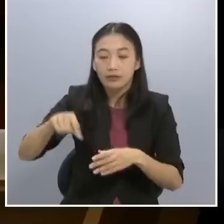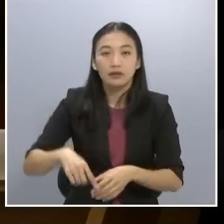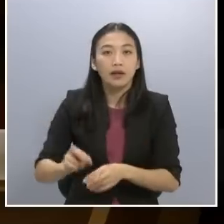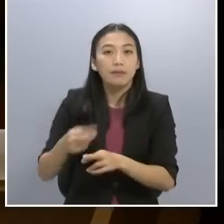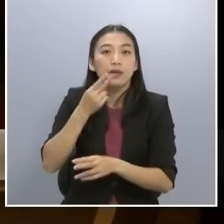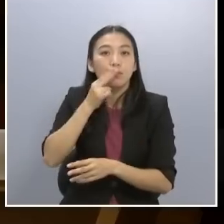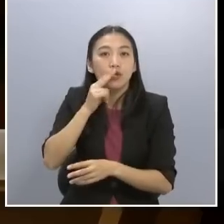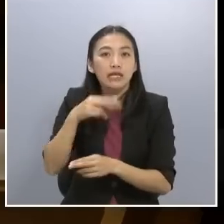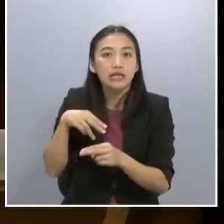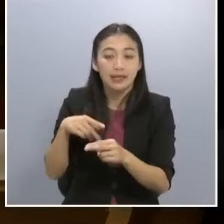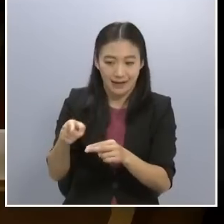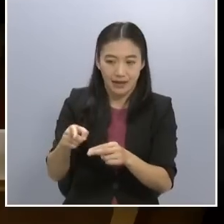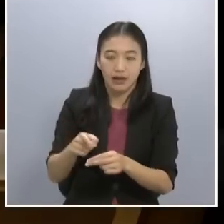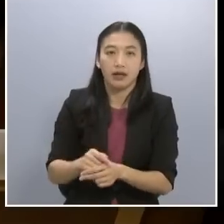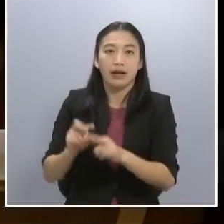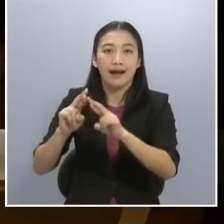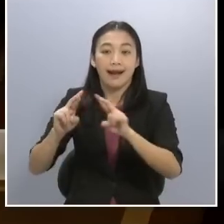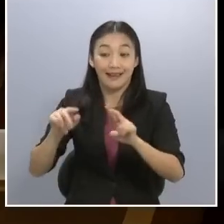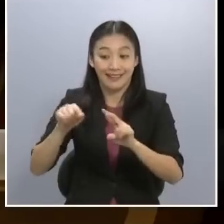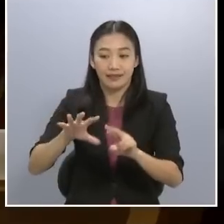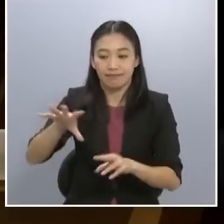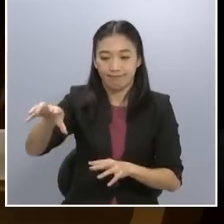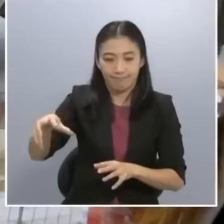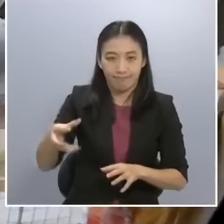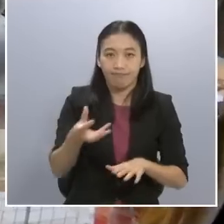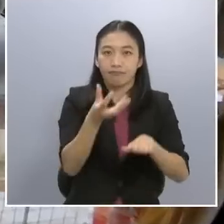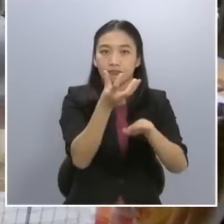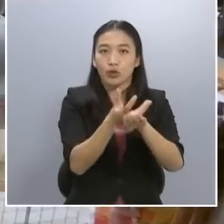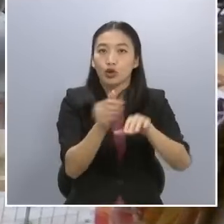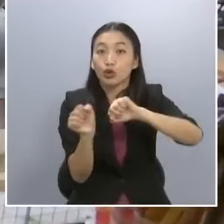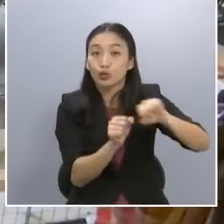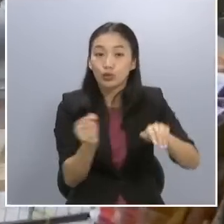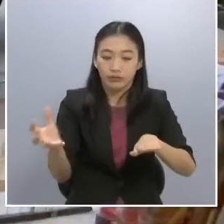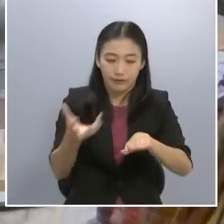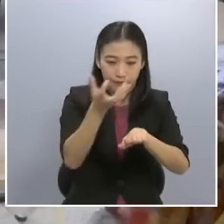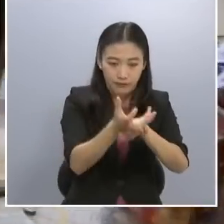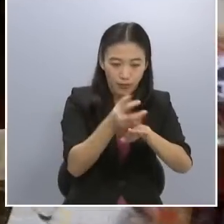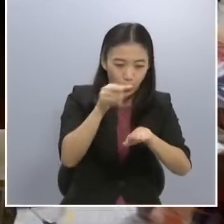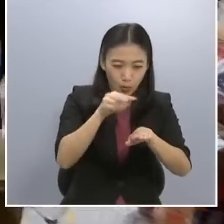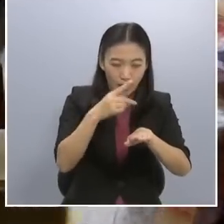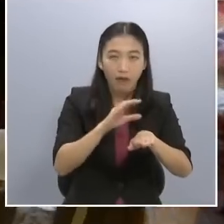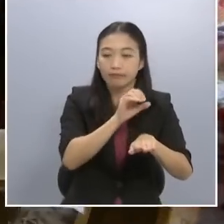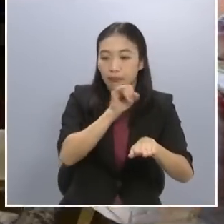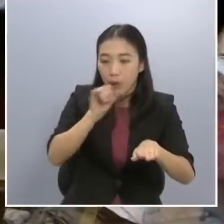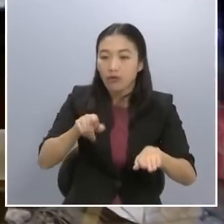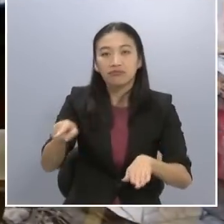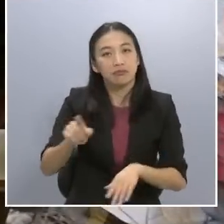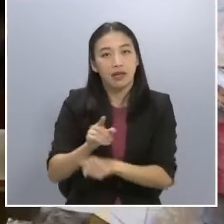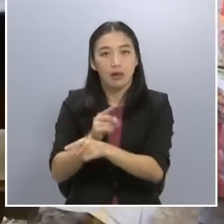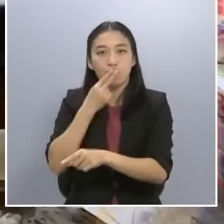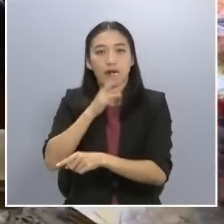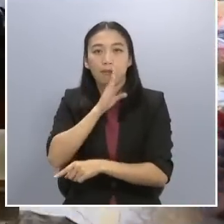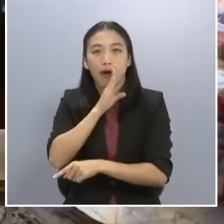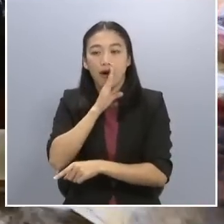ตู้จากนั้นก็กลับมาบอกกับผู้เสียหายบอกว่าเป็นบุหรี่ปลอมแล้วกลุ่มชายดังกล่าวก็ให้ผู้เสียหายเข้าไปในรถเพื่อจะพูดคุ